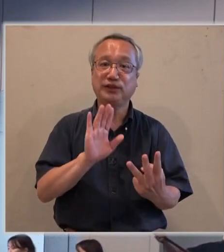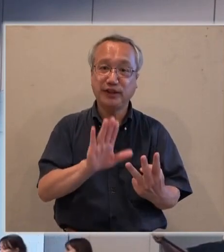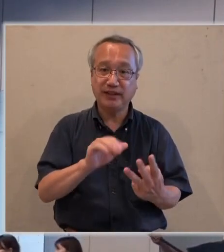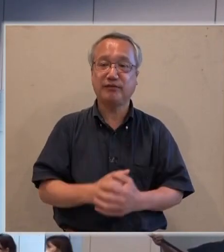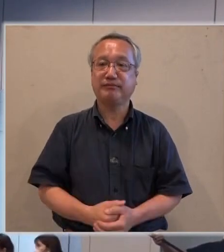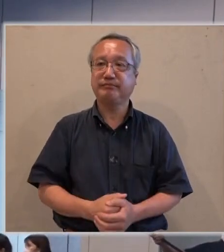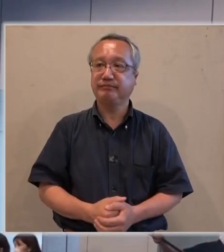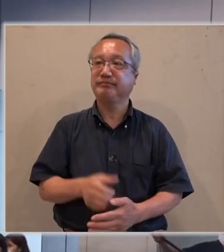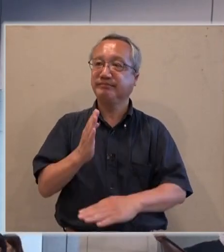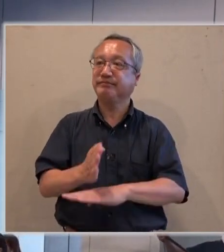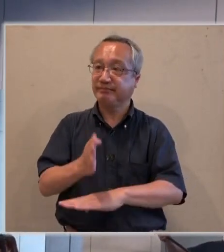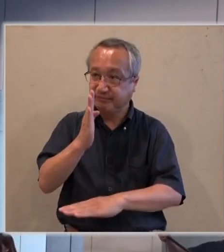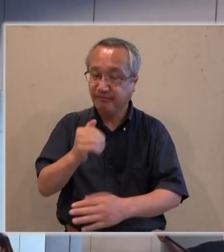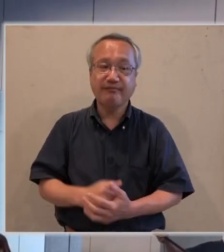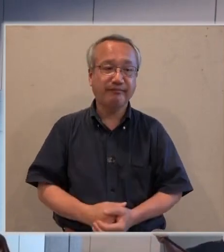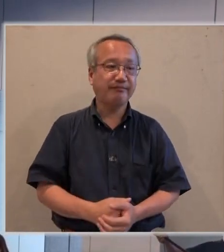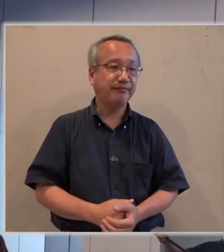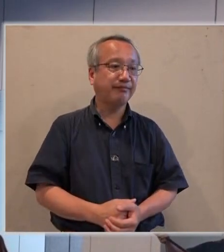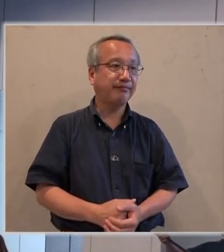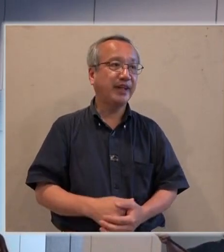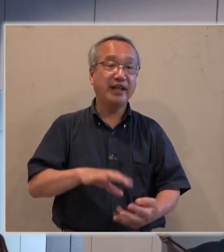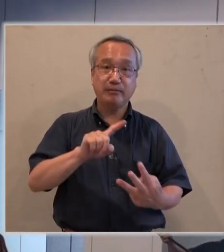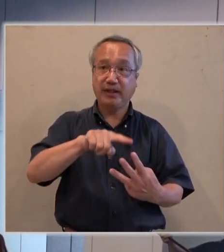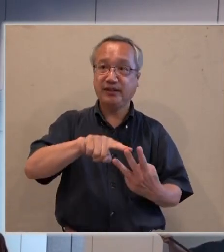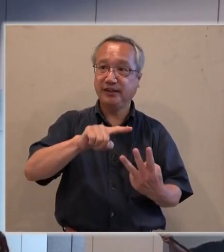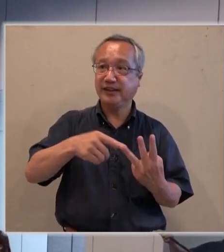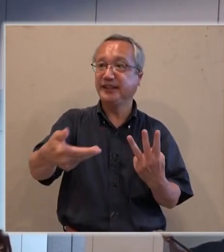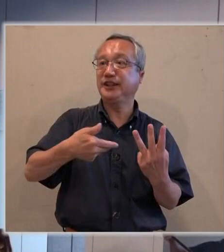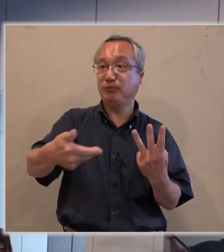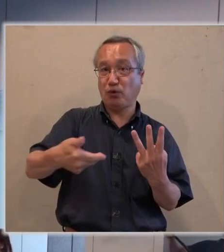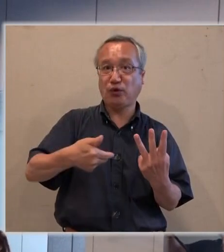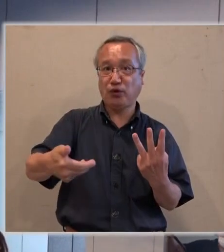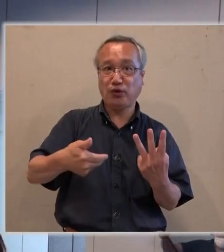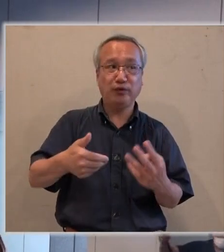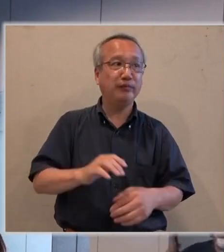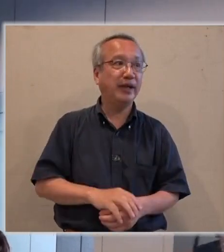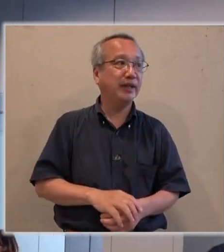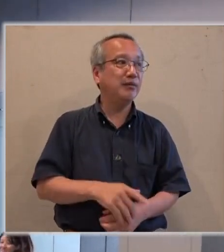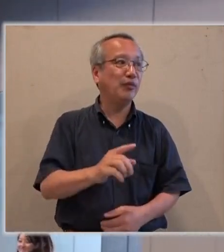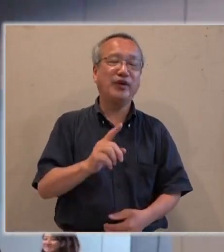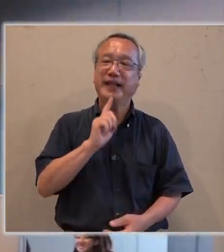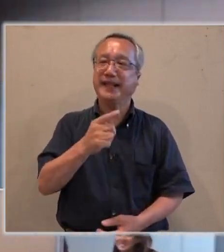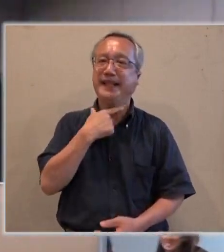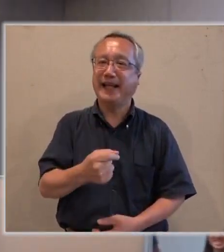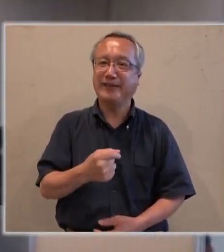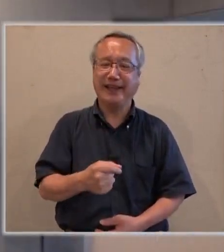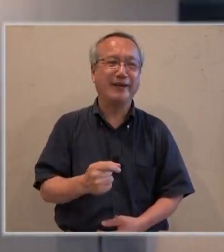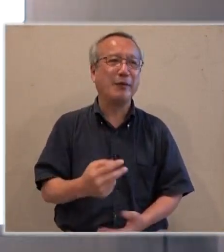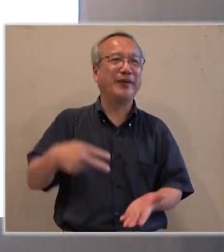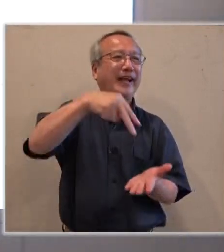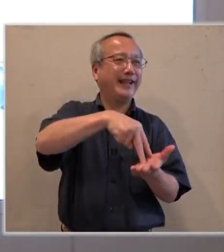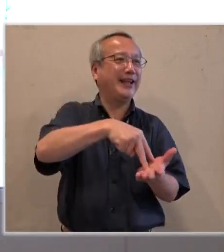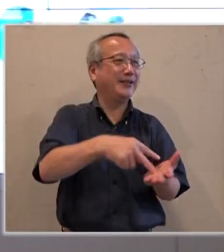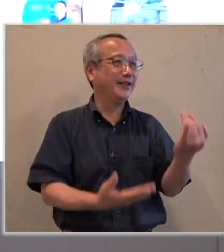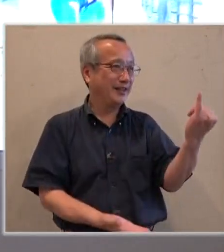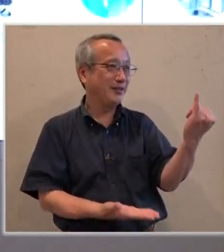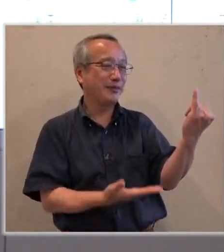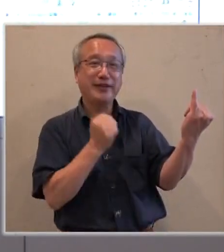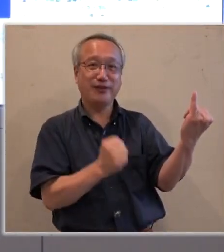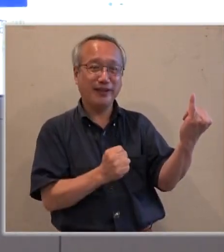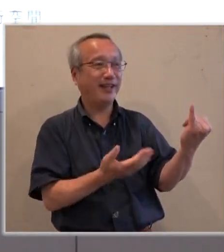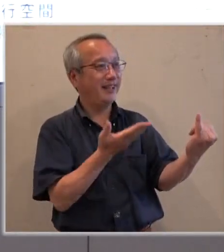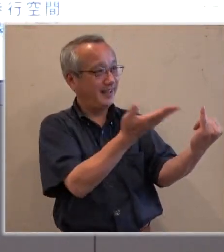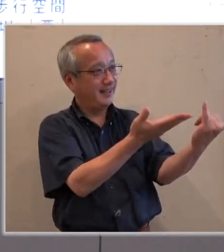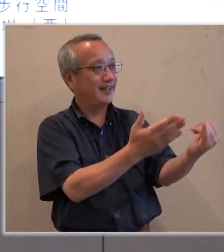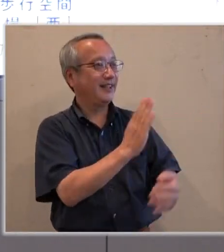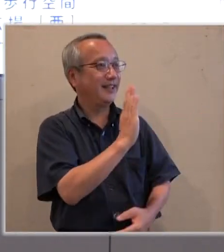うん、ありがとうございます。そうしましたら今のご質問大変多分もう話したくてうずうずして立ち上がっちゃった人がいるので、彼女に振ってみたいと